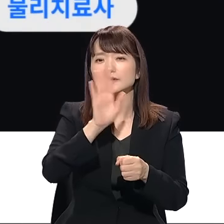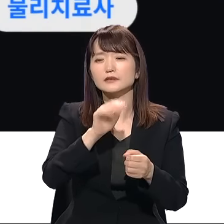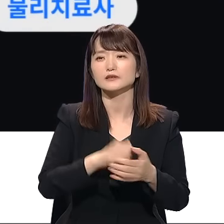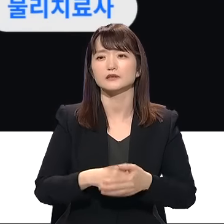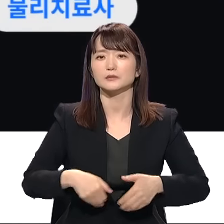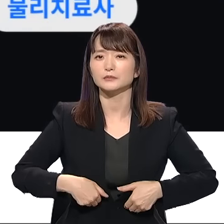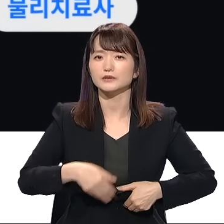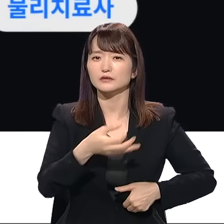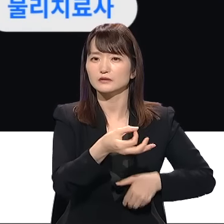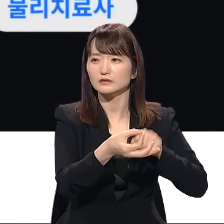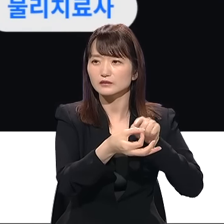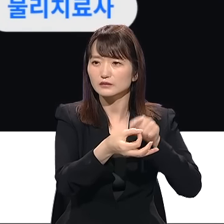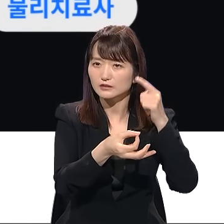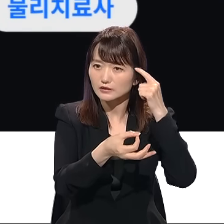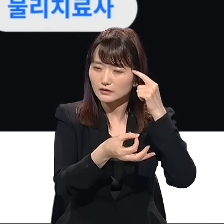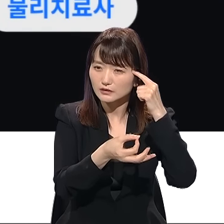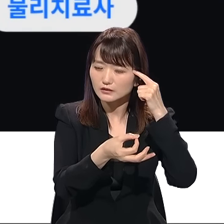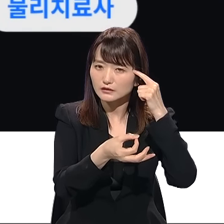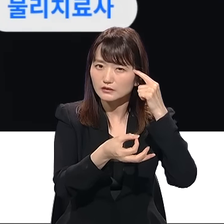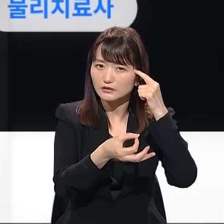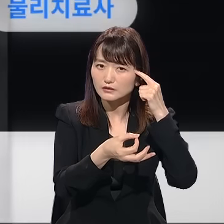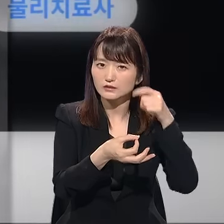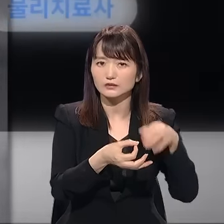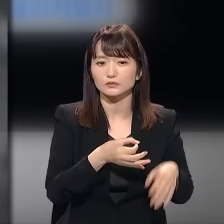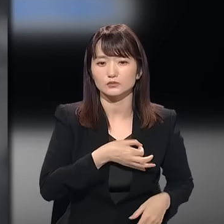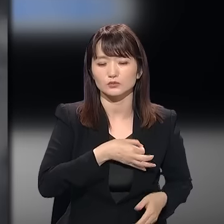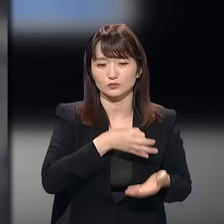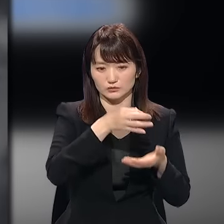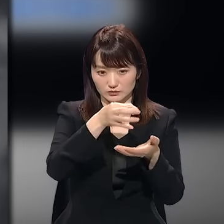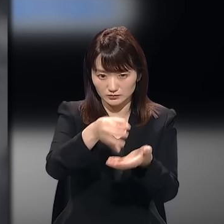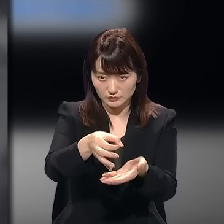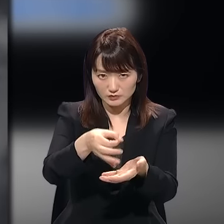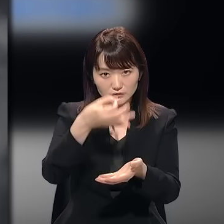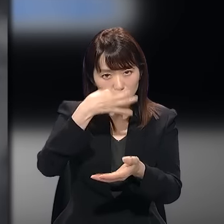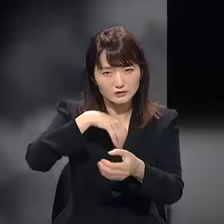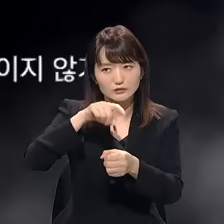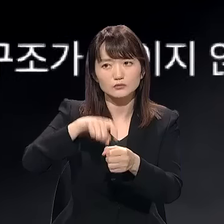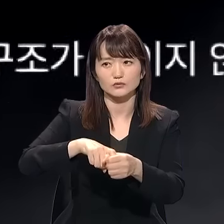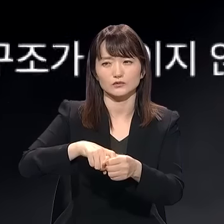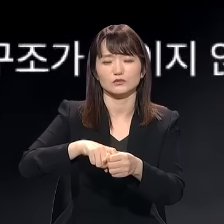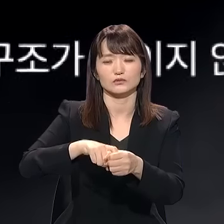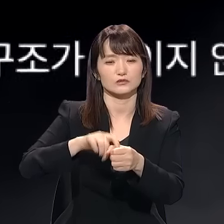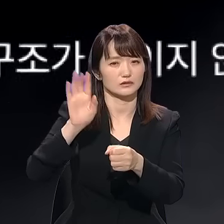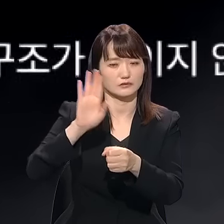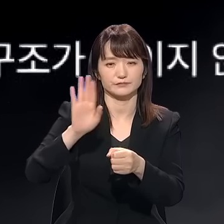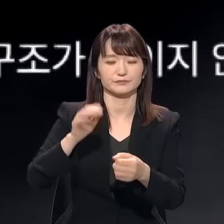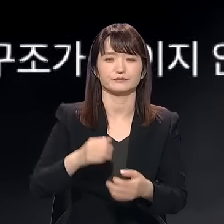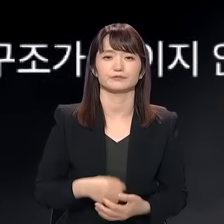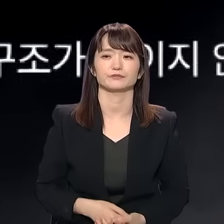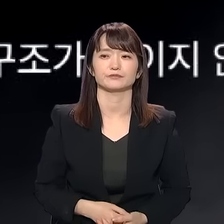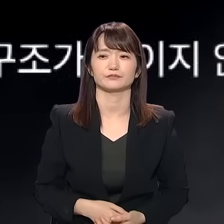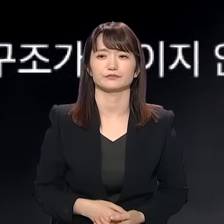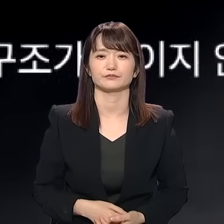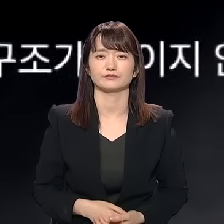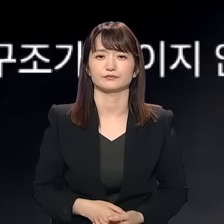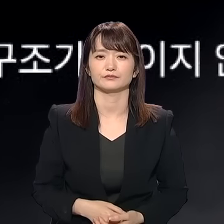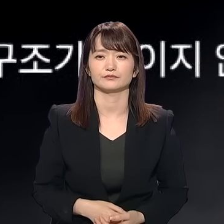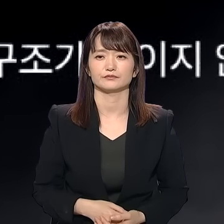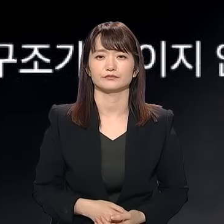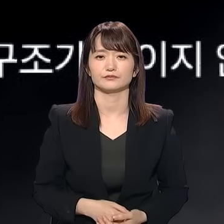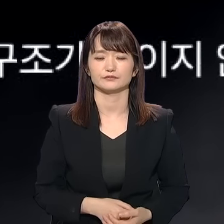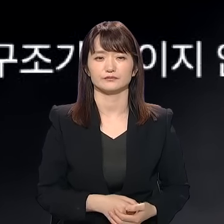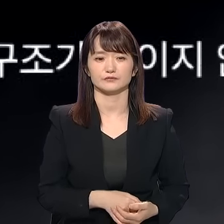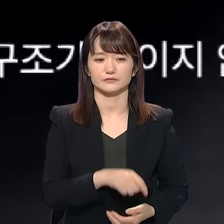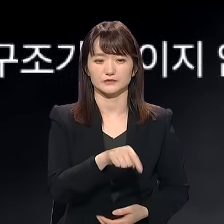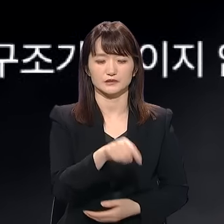필요한 비용이라는 개념으로 들어가 버리기 때문에 돈을 지급을 하더라도 영리 목적이 아니라고 볼 수 있는 거예요 근데이 지금 이 운영한 클래스도